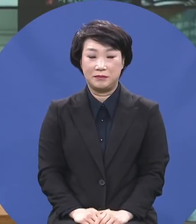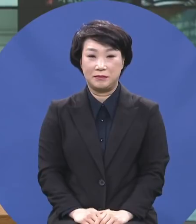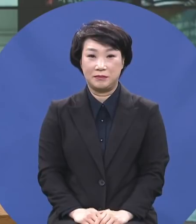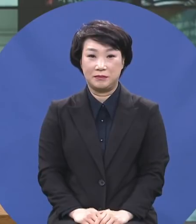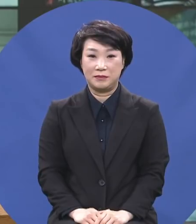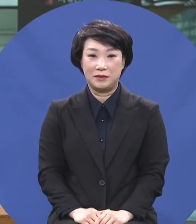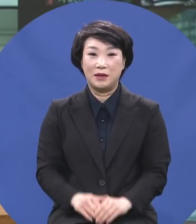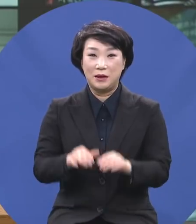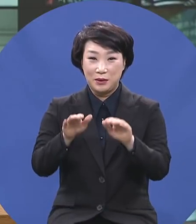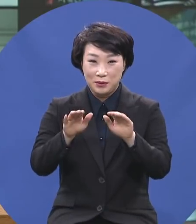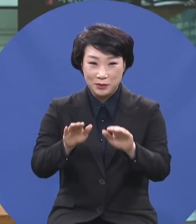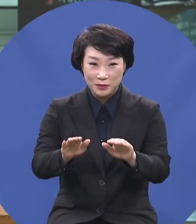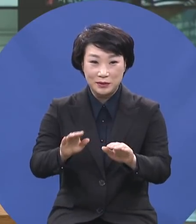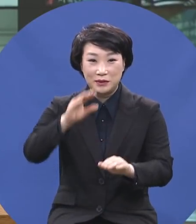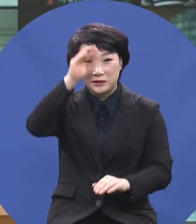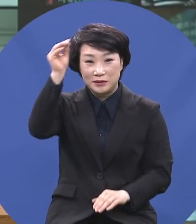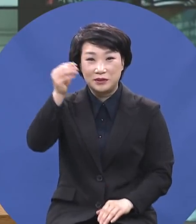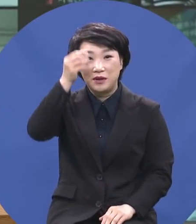성령